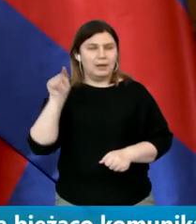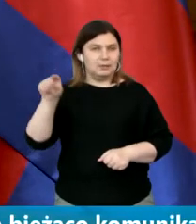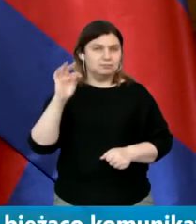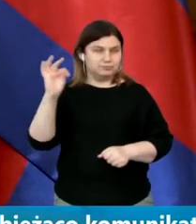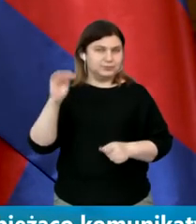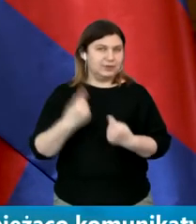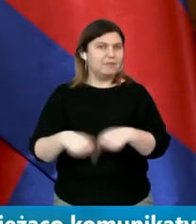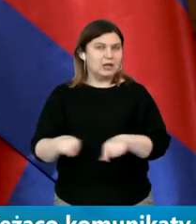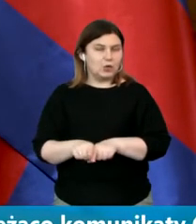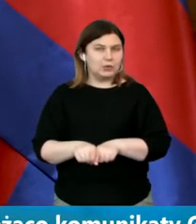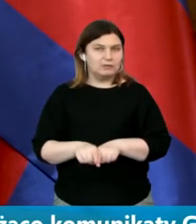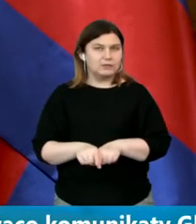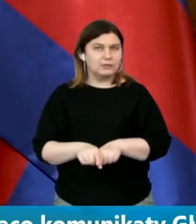wykonawcami.